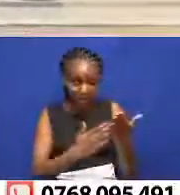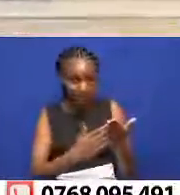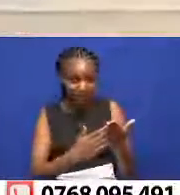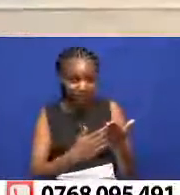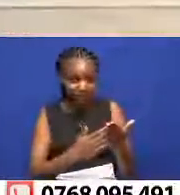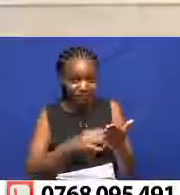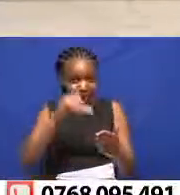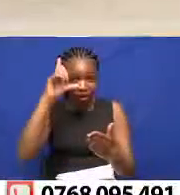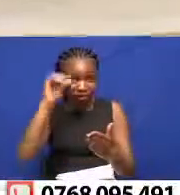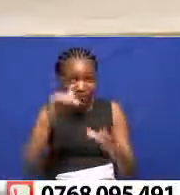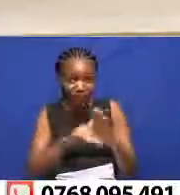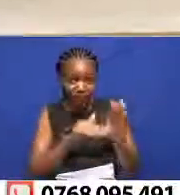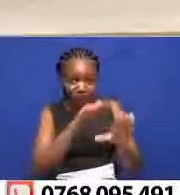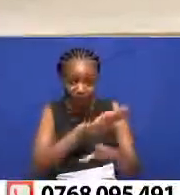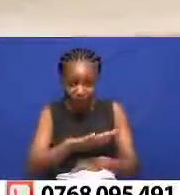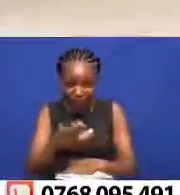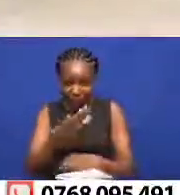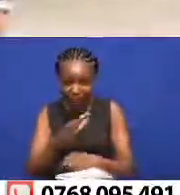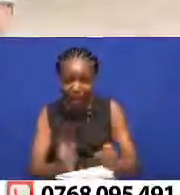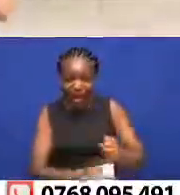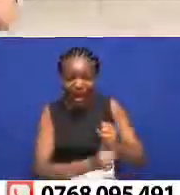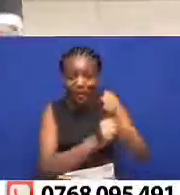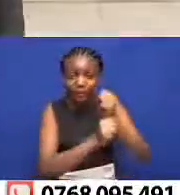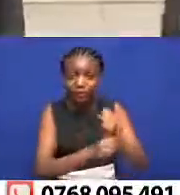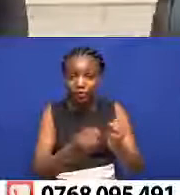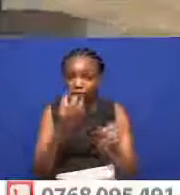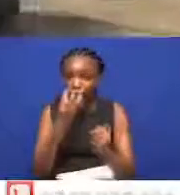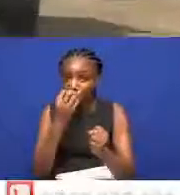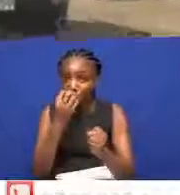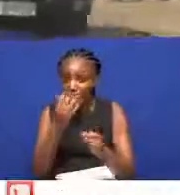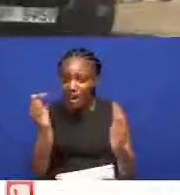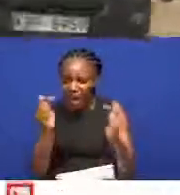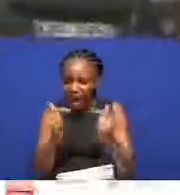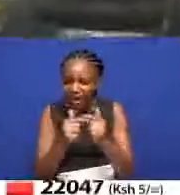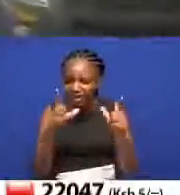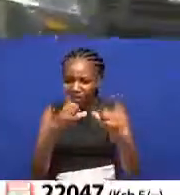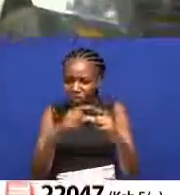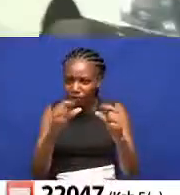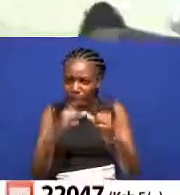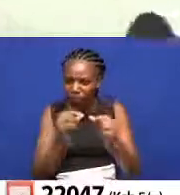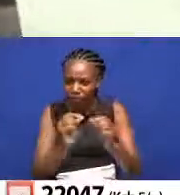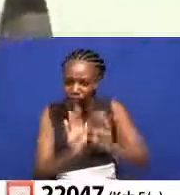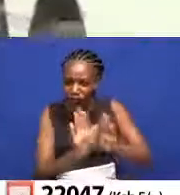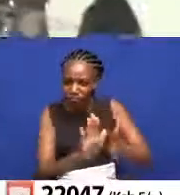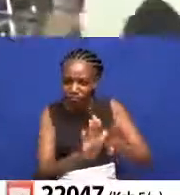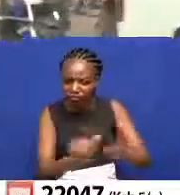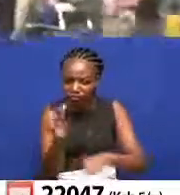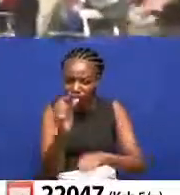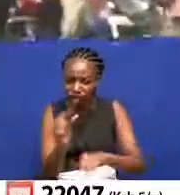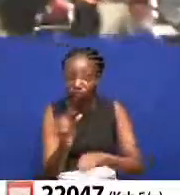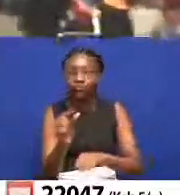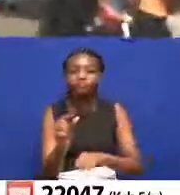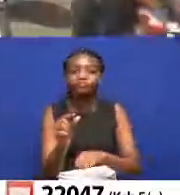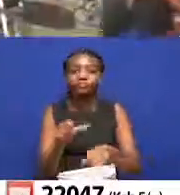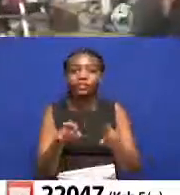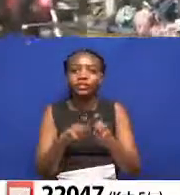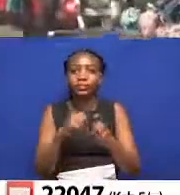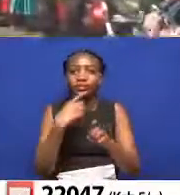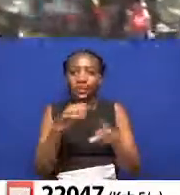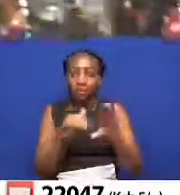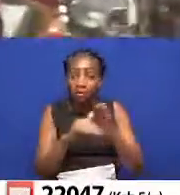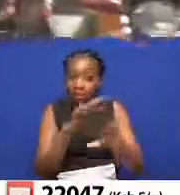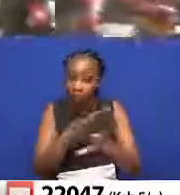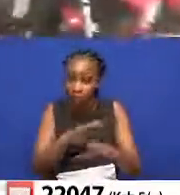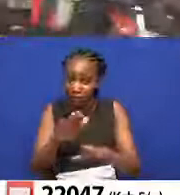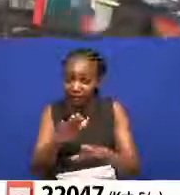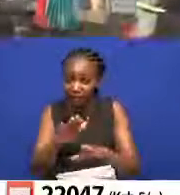MPs are now defending ODM party against allegations of neglecting the region on the standoff. The MPs have